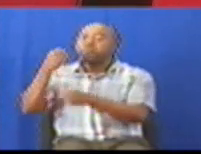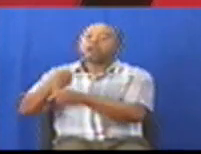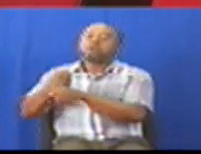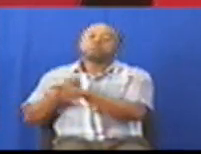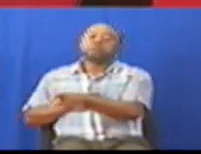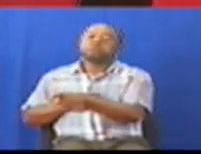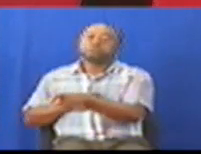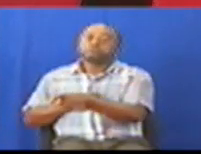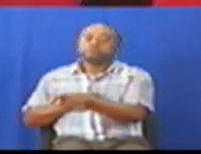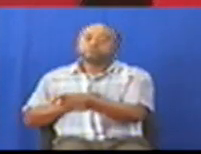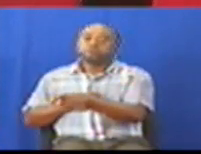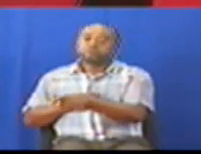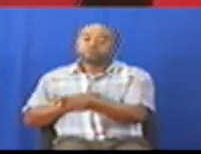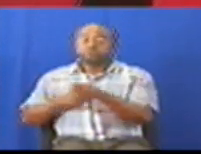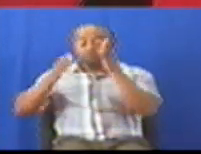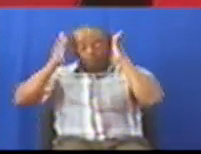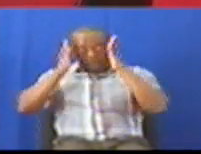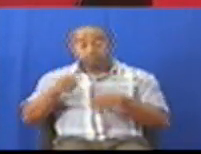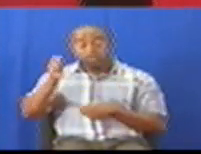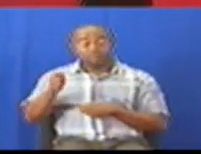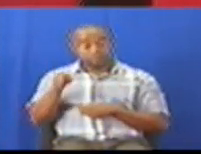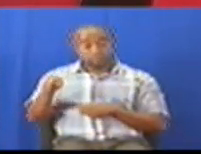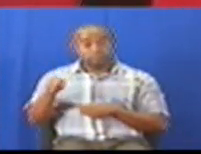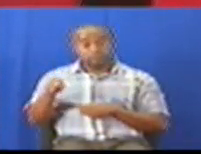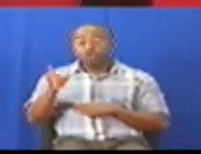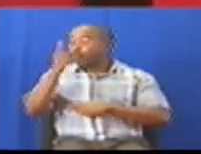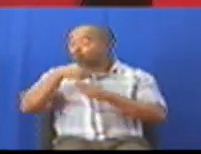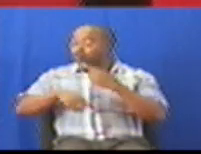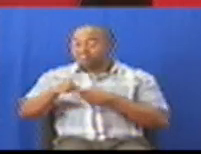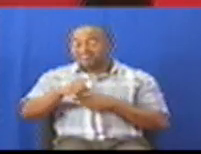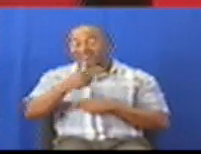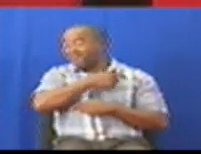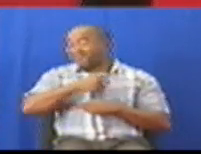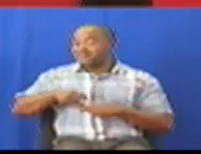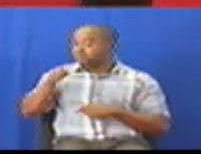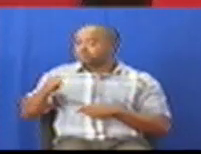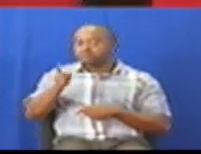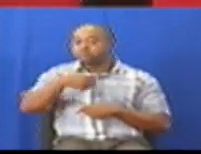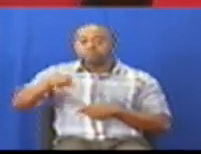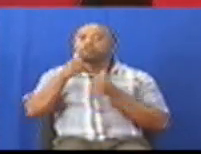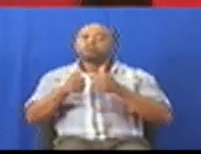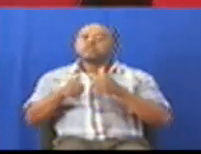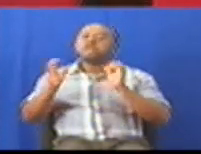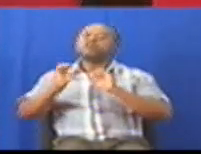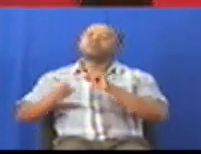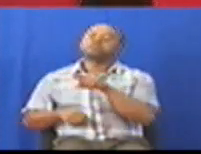wake. Mheshimiwa Spika, ujio wa Mheshimiwa Magufuli kuwa rais haukutarajiwa na watu wengi.